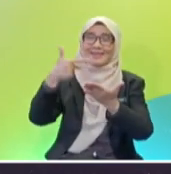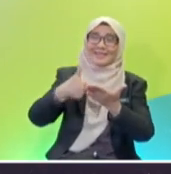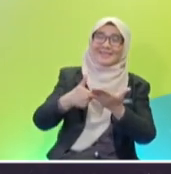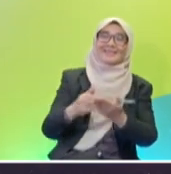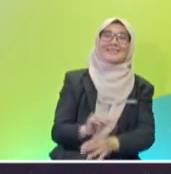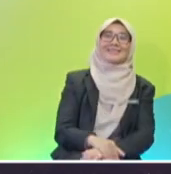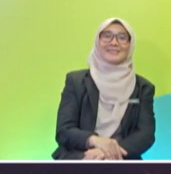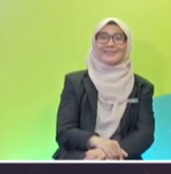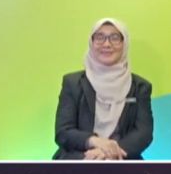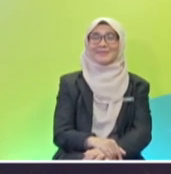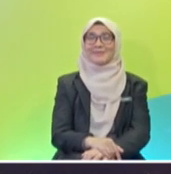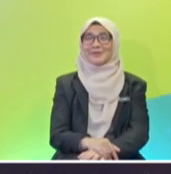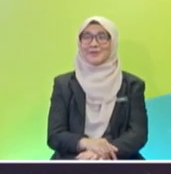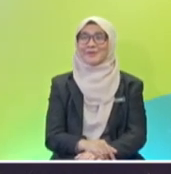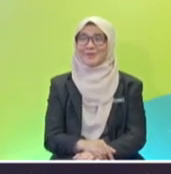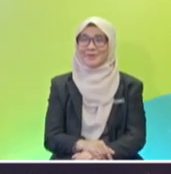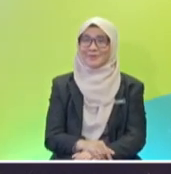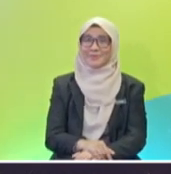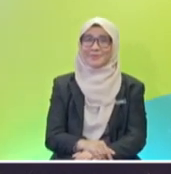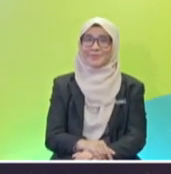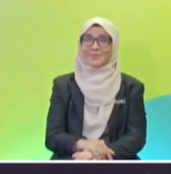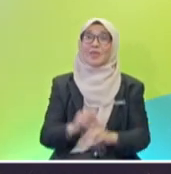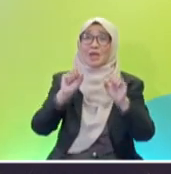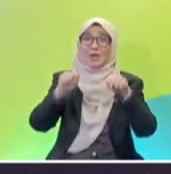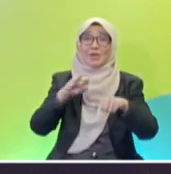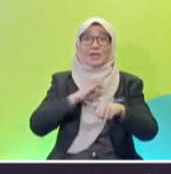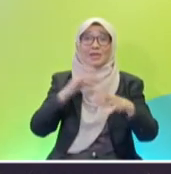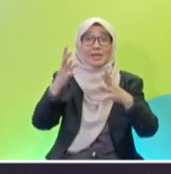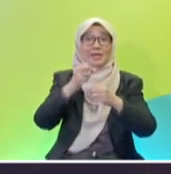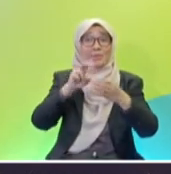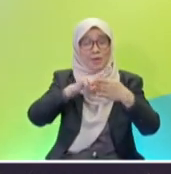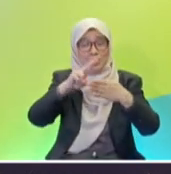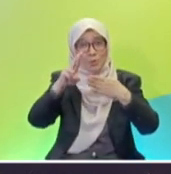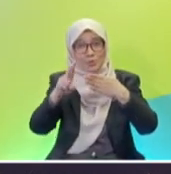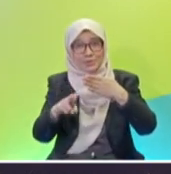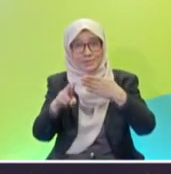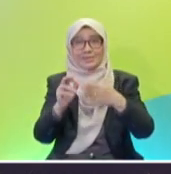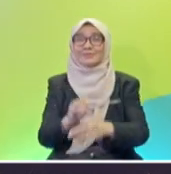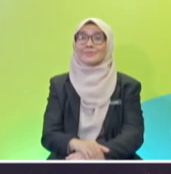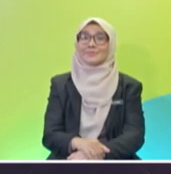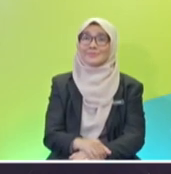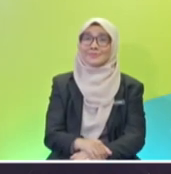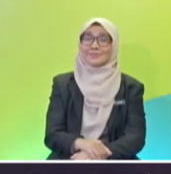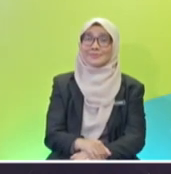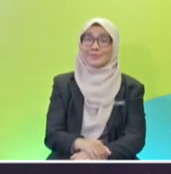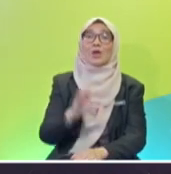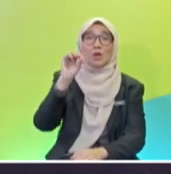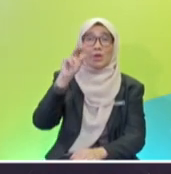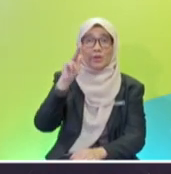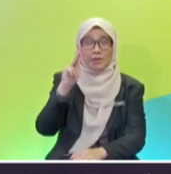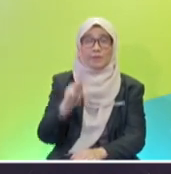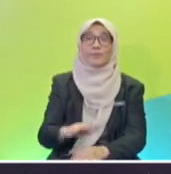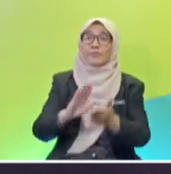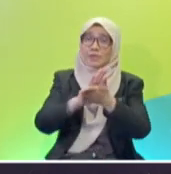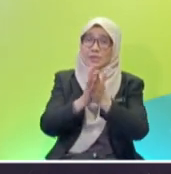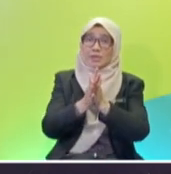9 itik. Alhamdulillah. Cikgu, boleh kita dapatkan rumusan apa yang kita belajar hari ini dalam topik terang dan gelap? Okey, baik.